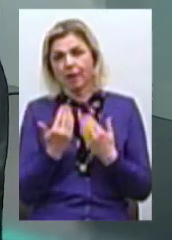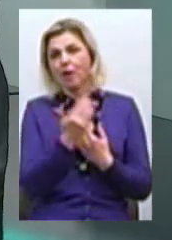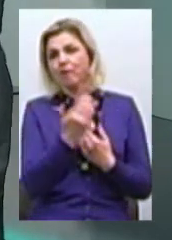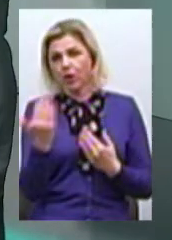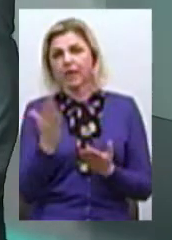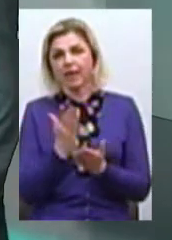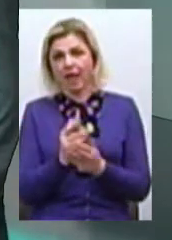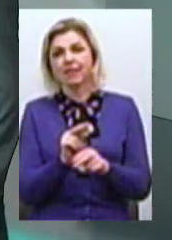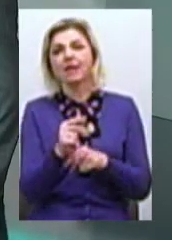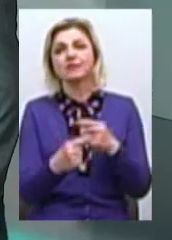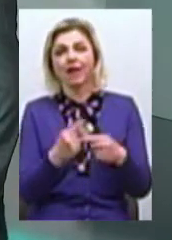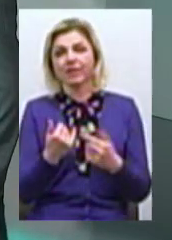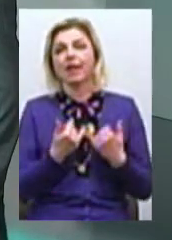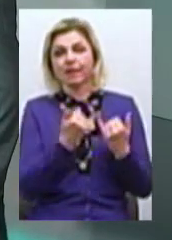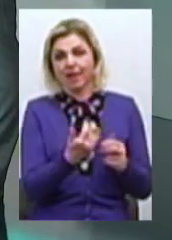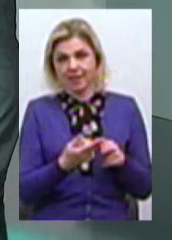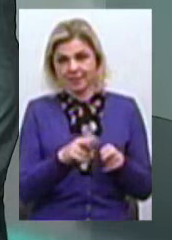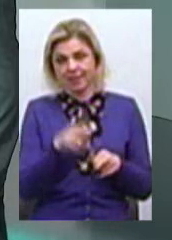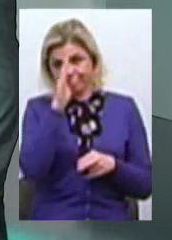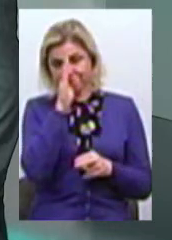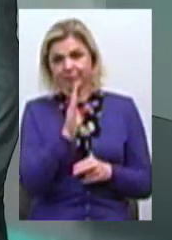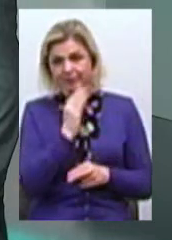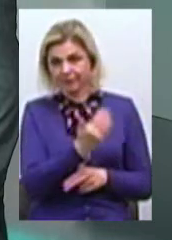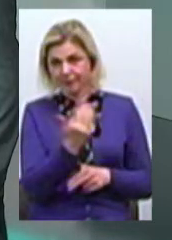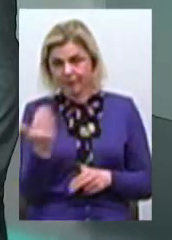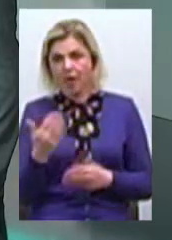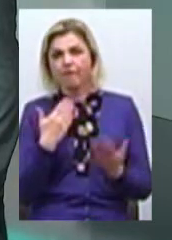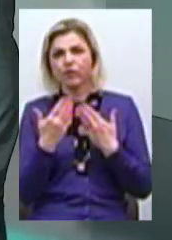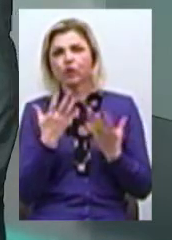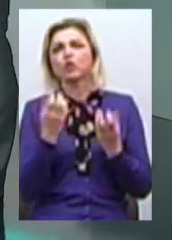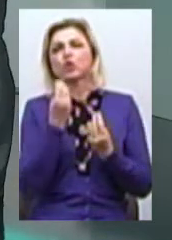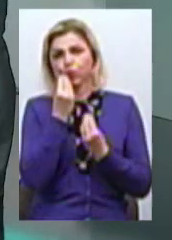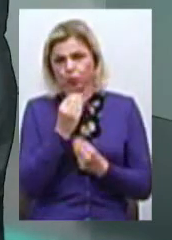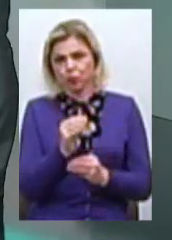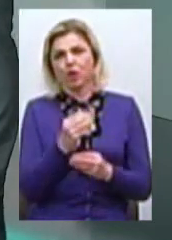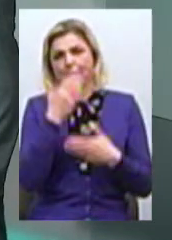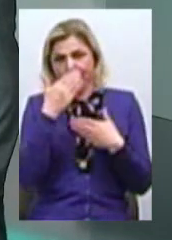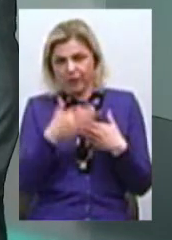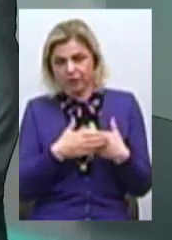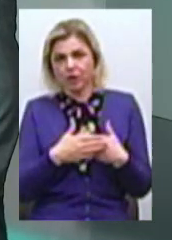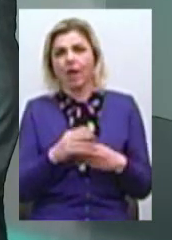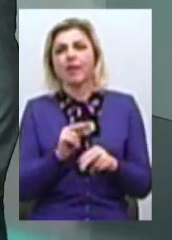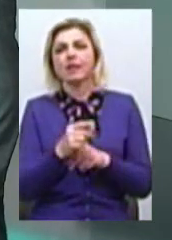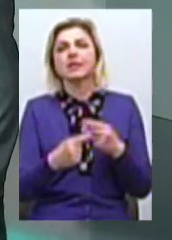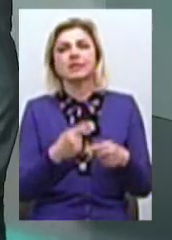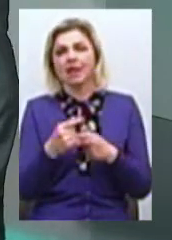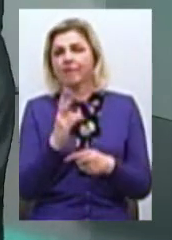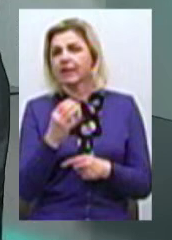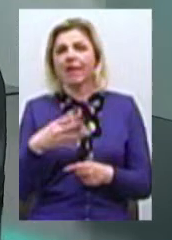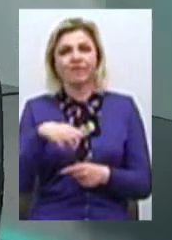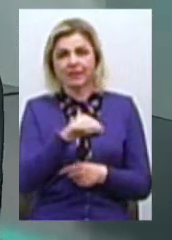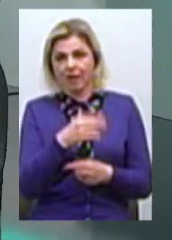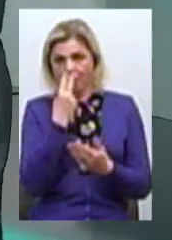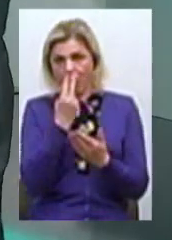дітей. Відносини ще ближче, ще краще. Наставники тут не всіх показали,